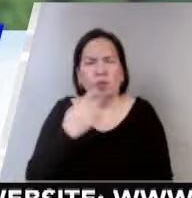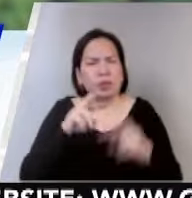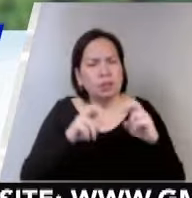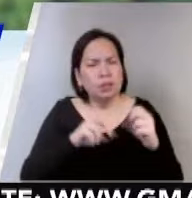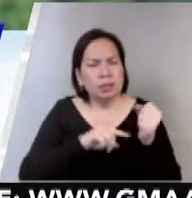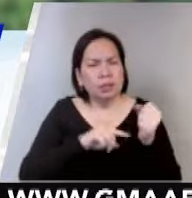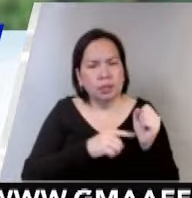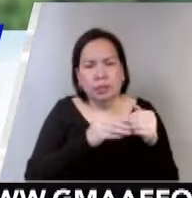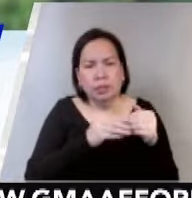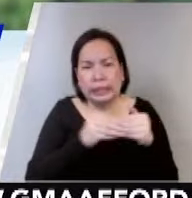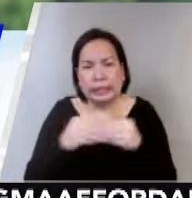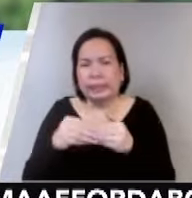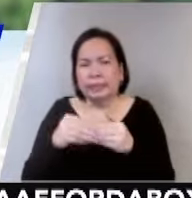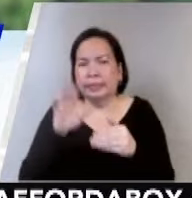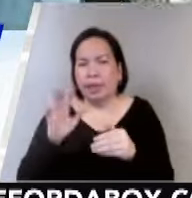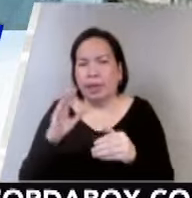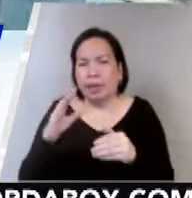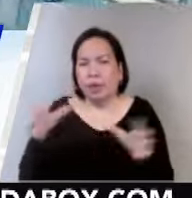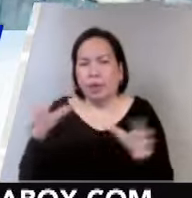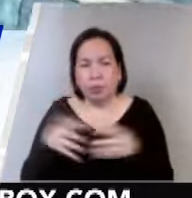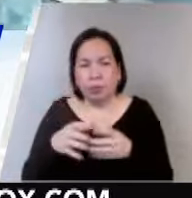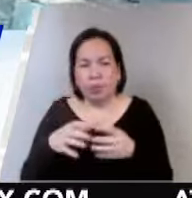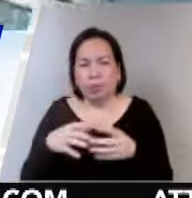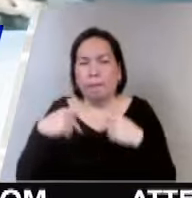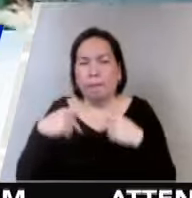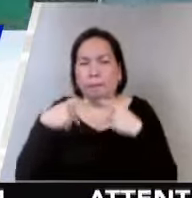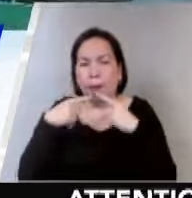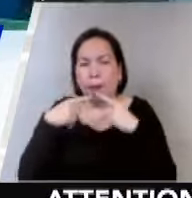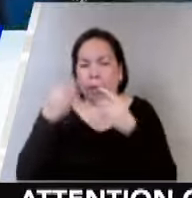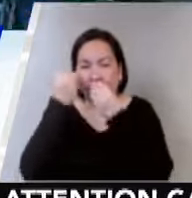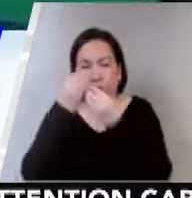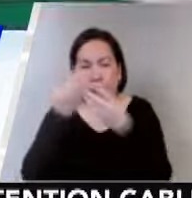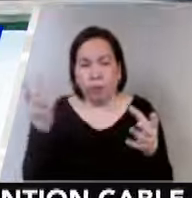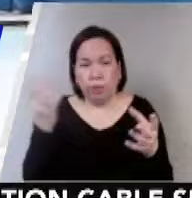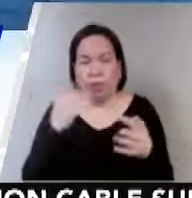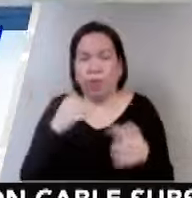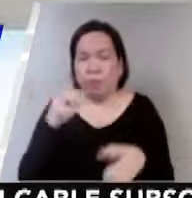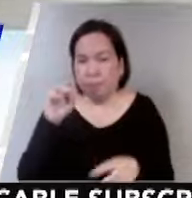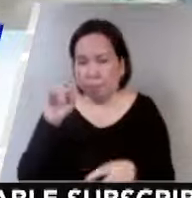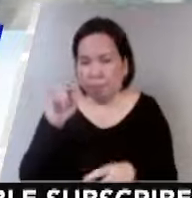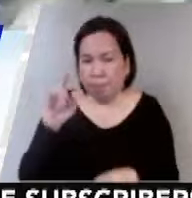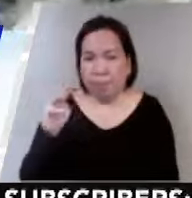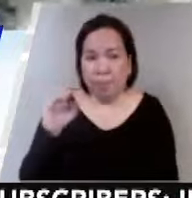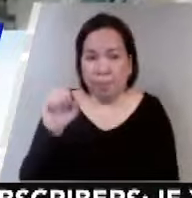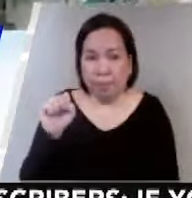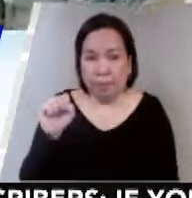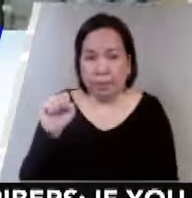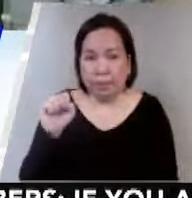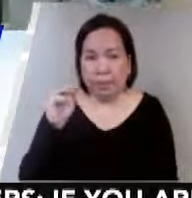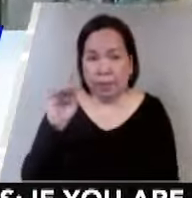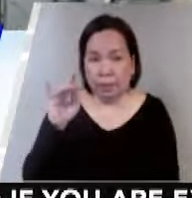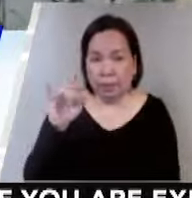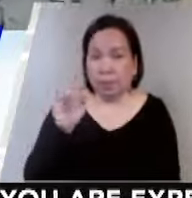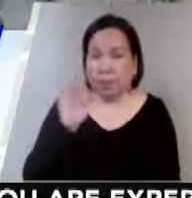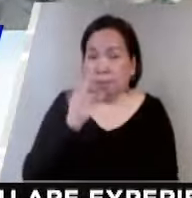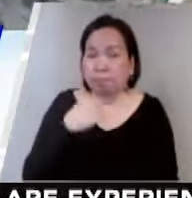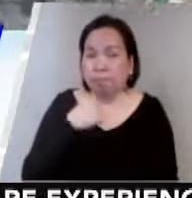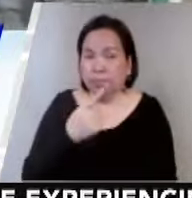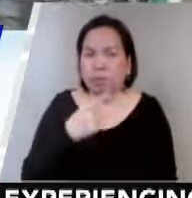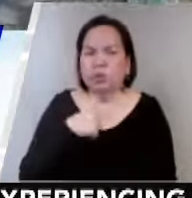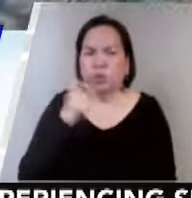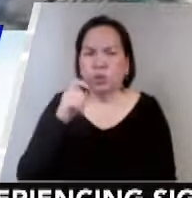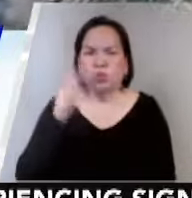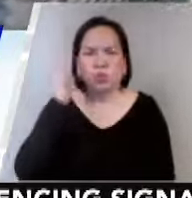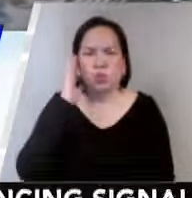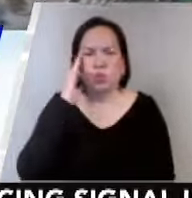Senate Committee on Public Information and Mass Media kaugnay sa issue. Sabi ni Padilla, kailangan malaman ng publiko